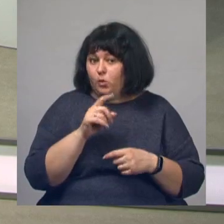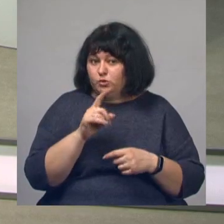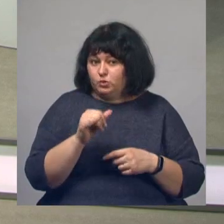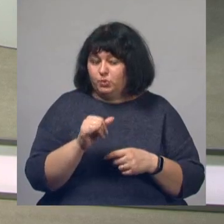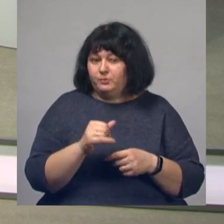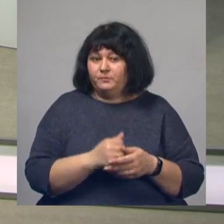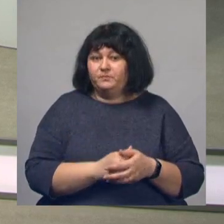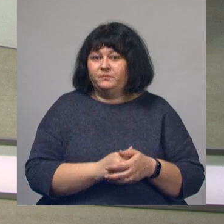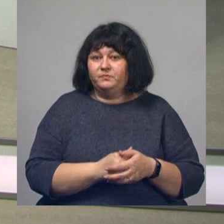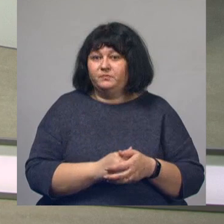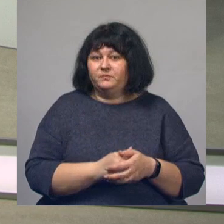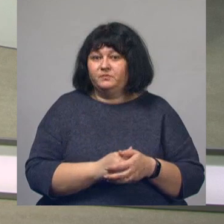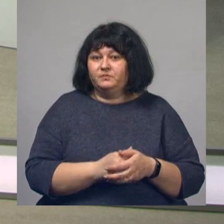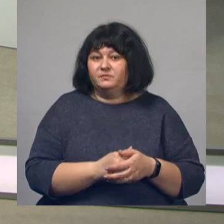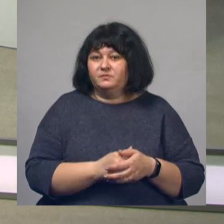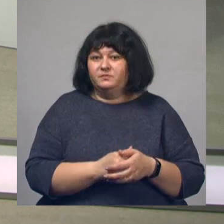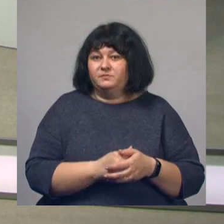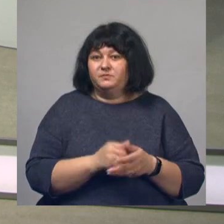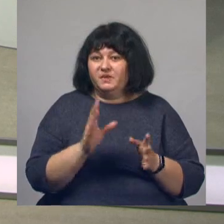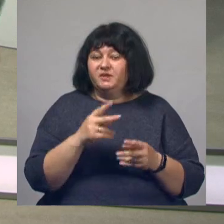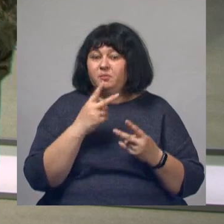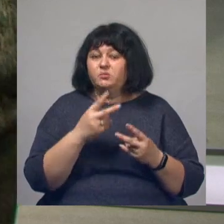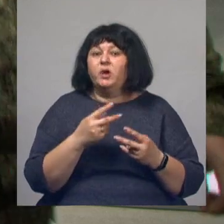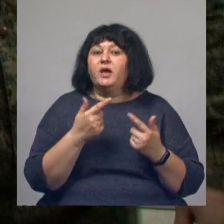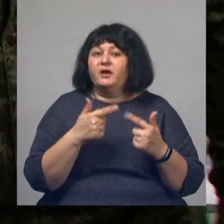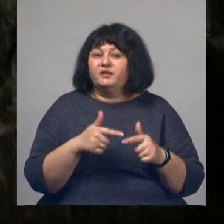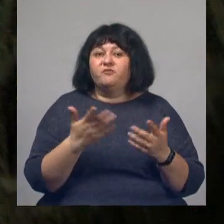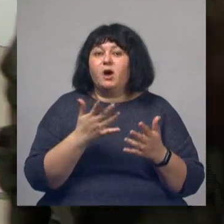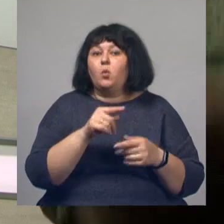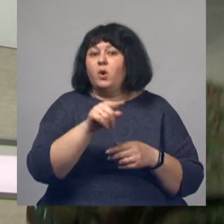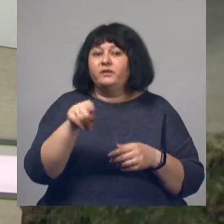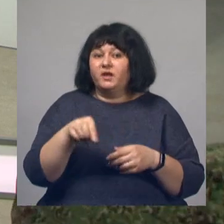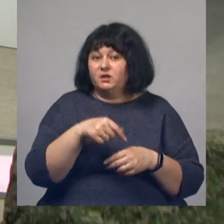Вот сейчас вы нам расскажете, что это за сигнальная поза. Давайте посмотрим. То есть где-то в одной из этих